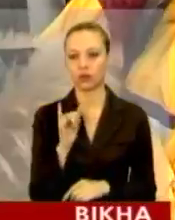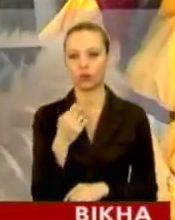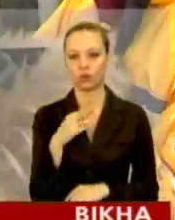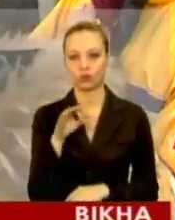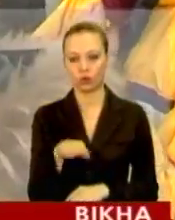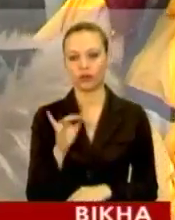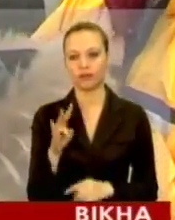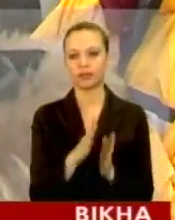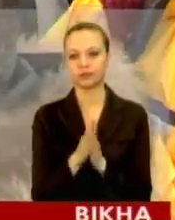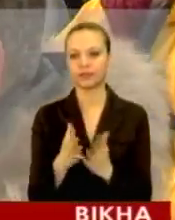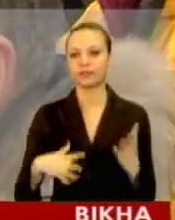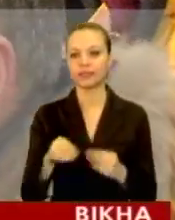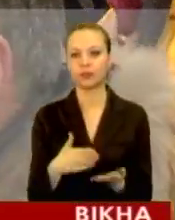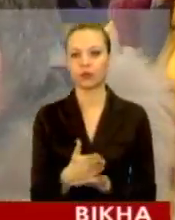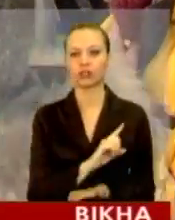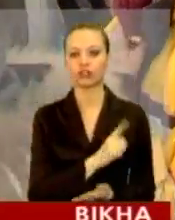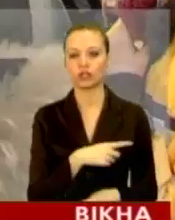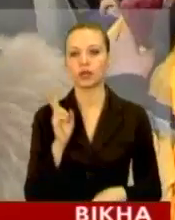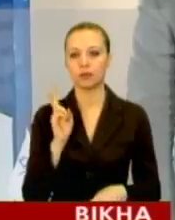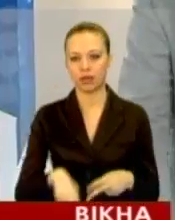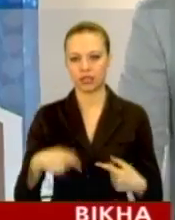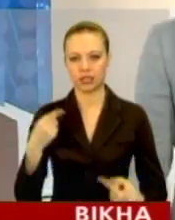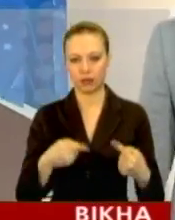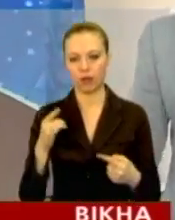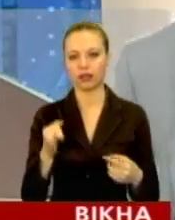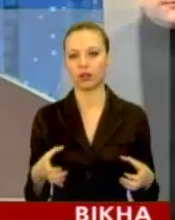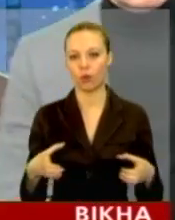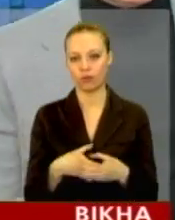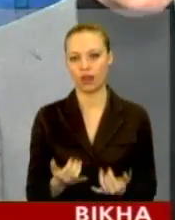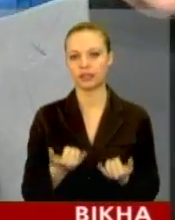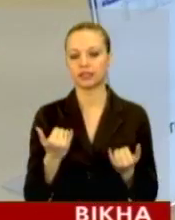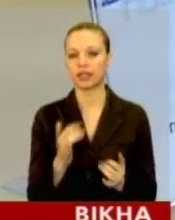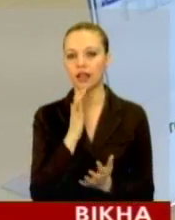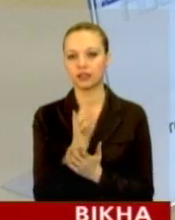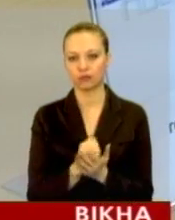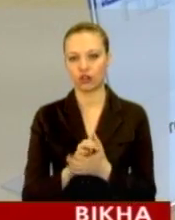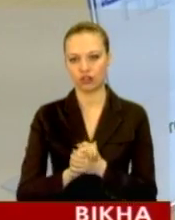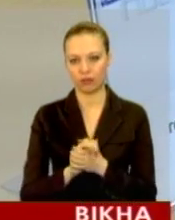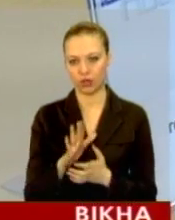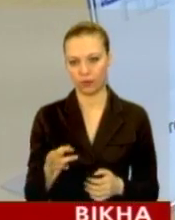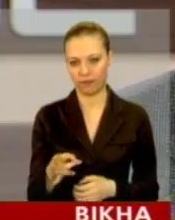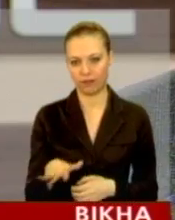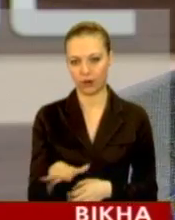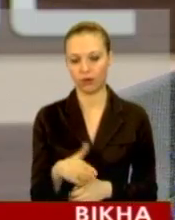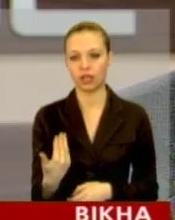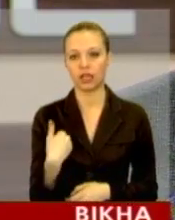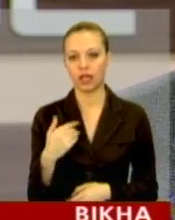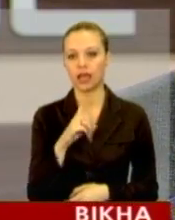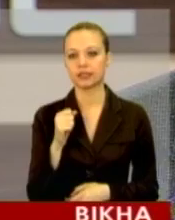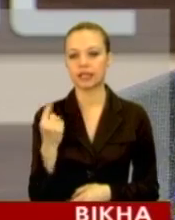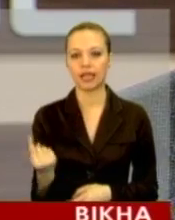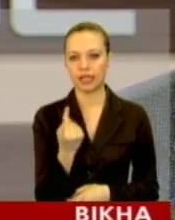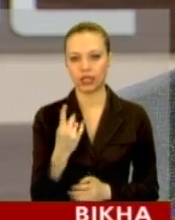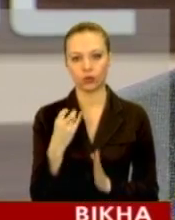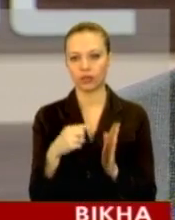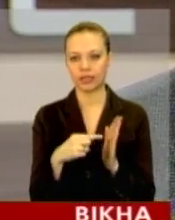Удод. Він закликав усі політичні сили припинити дебати і об'єднатися заради збереження миру в регіоні. Я за єдину